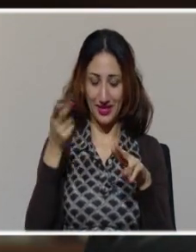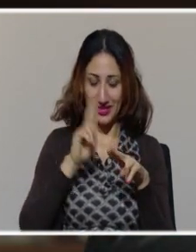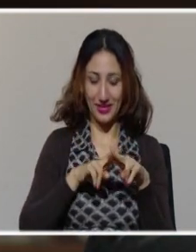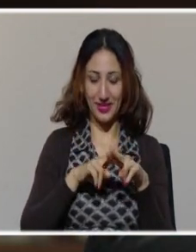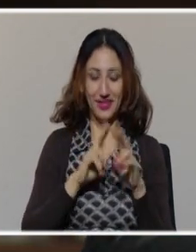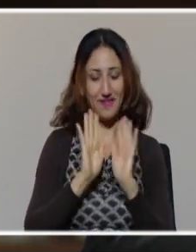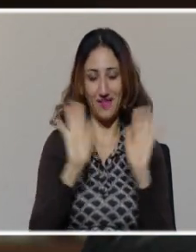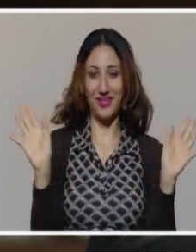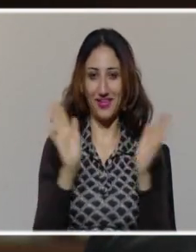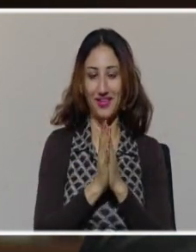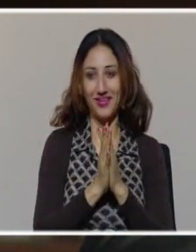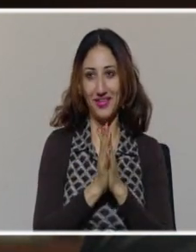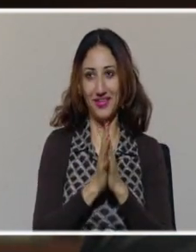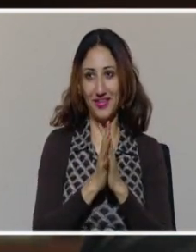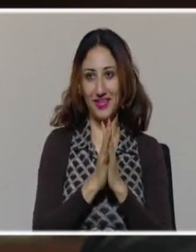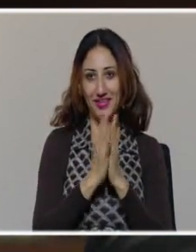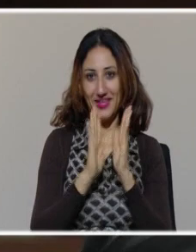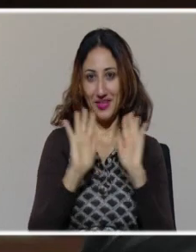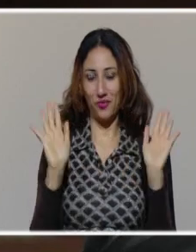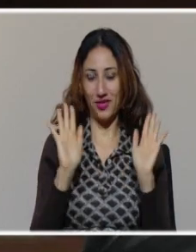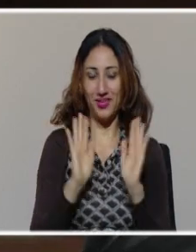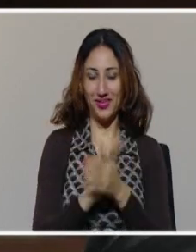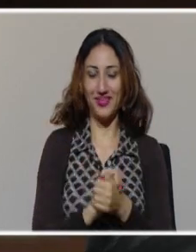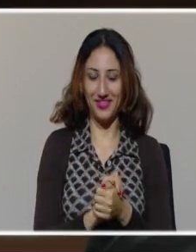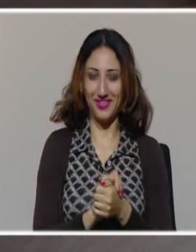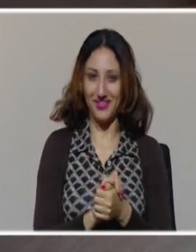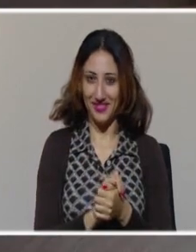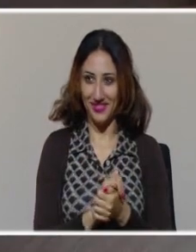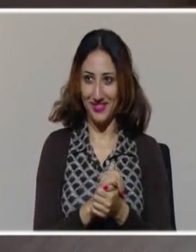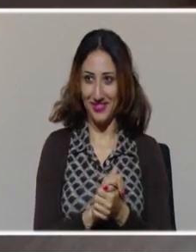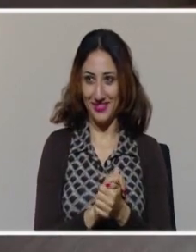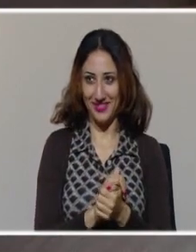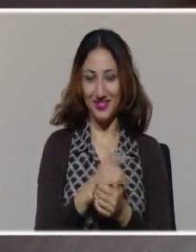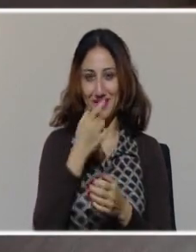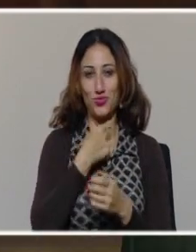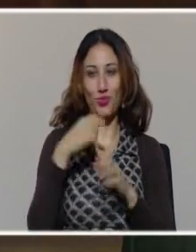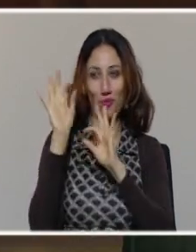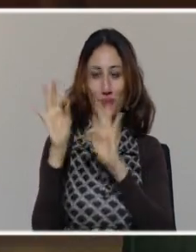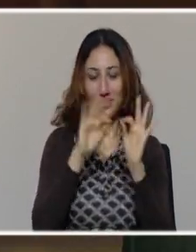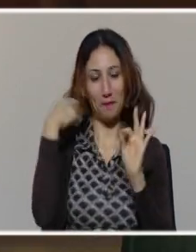كفاية ربنا يبارك في الشوية الحلوين دول